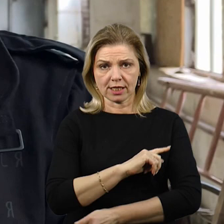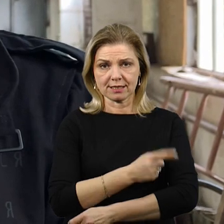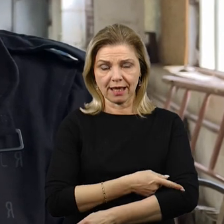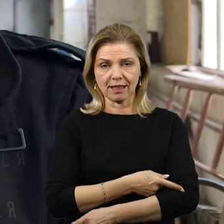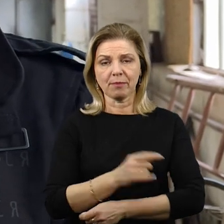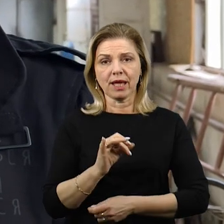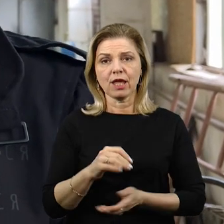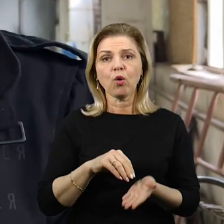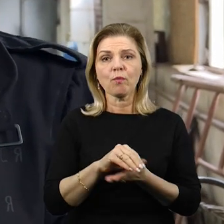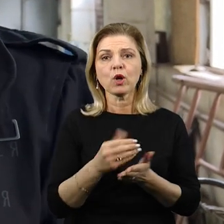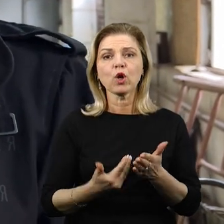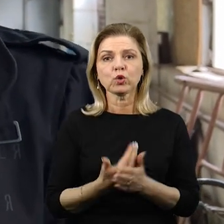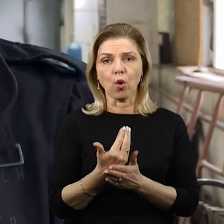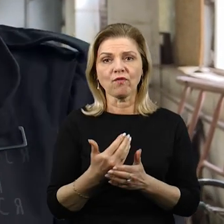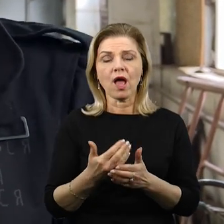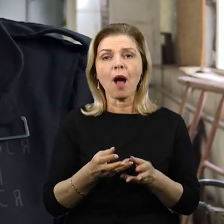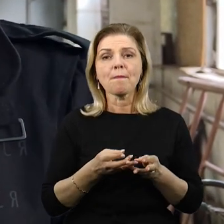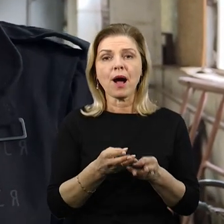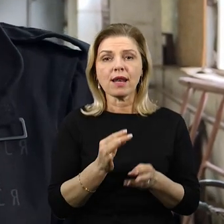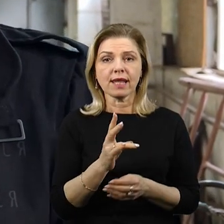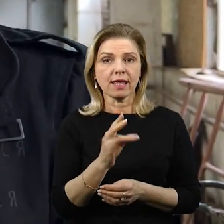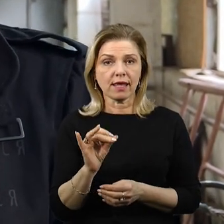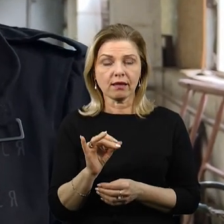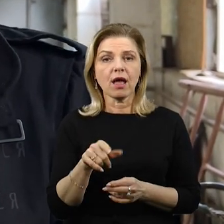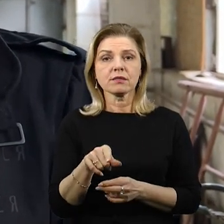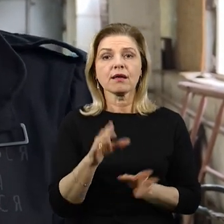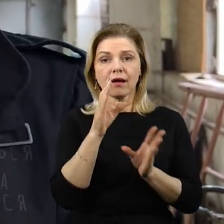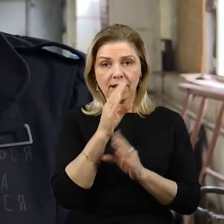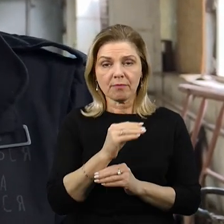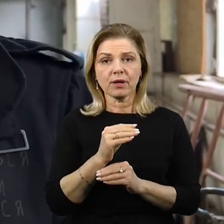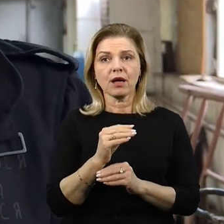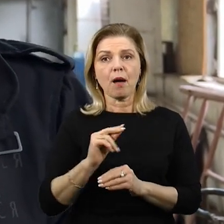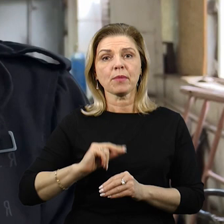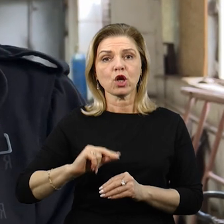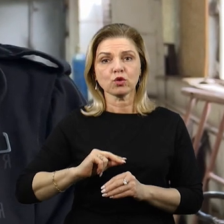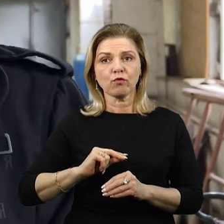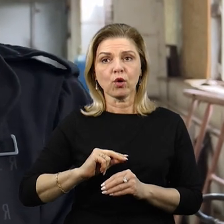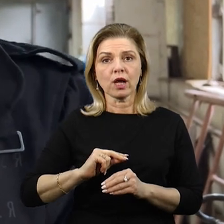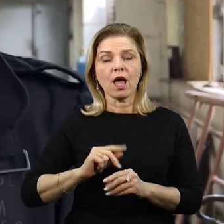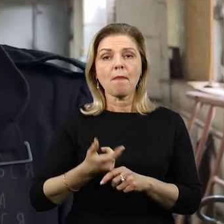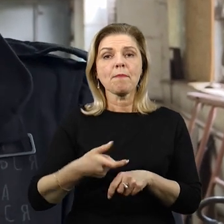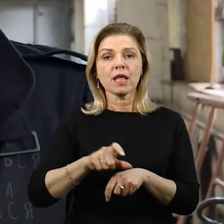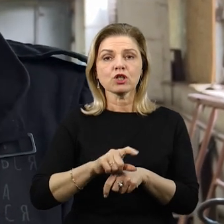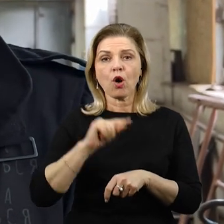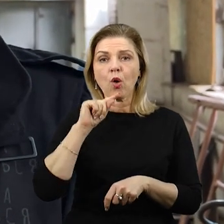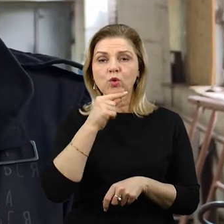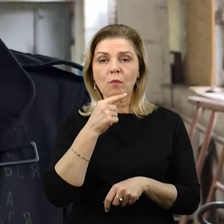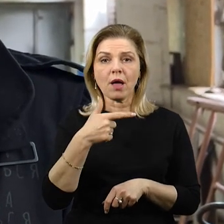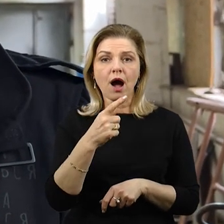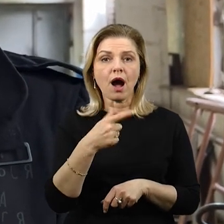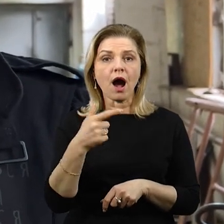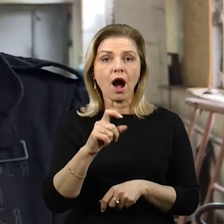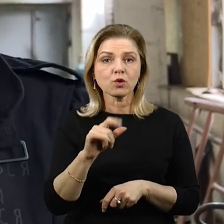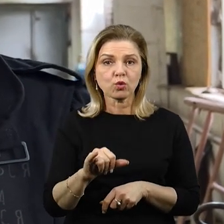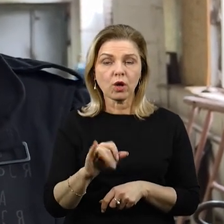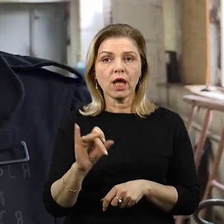до них ми придбали нові пальники пальники дозволять нові по-перше працювати з економією газу по-друге більш